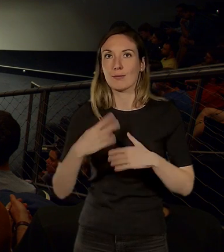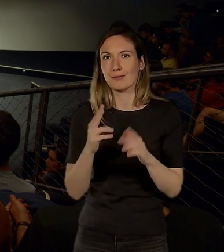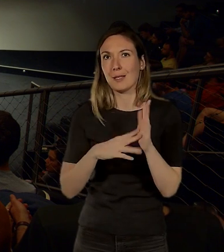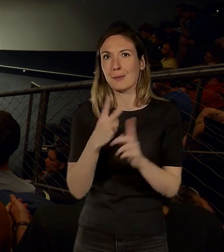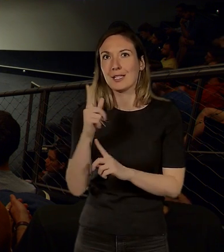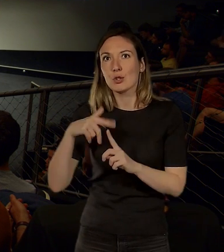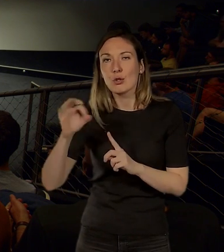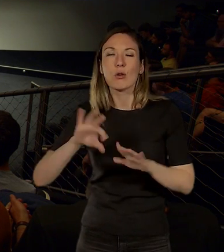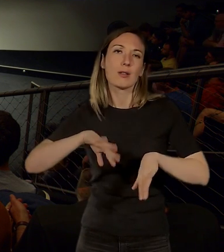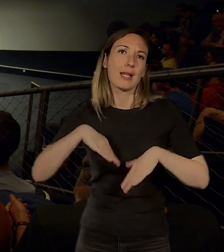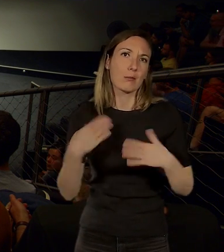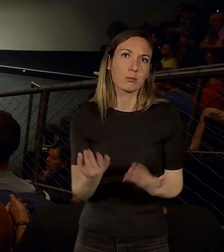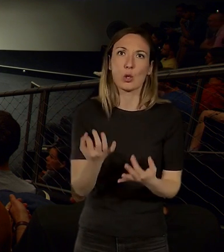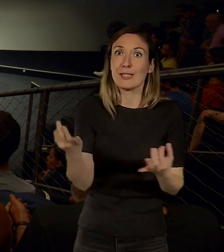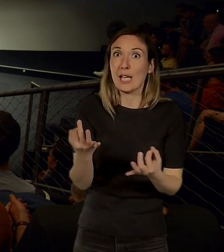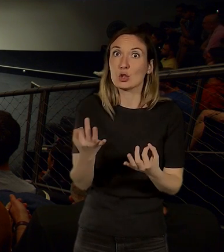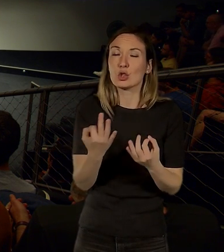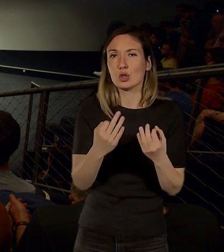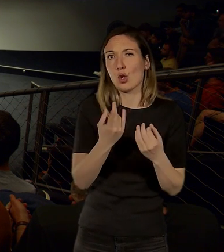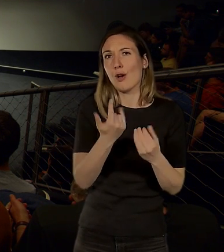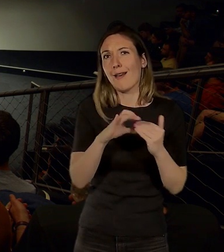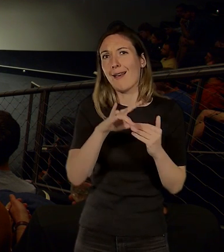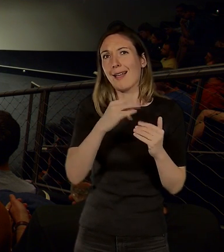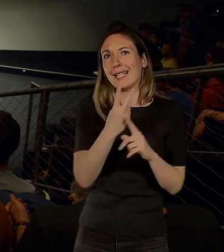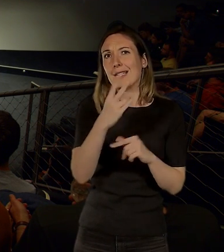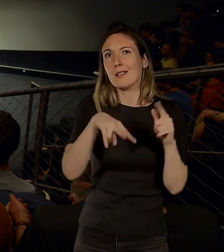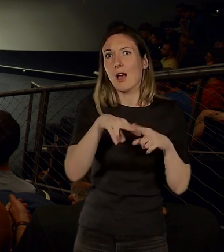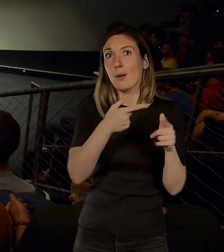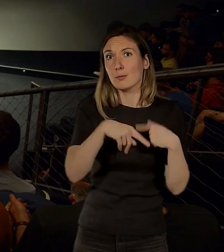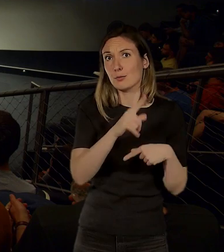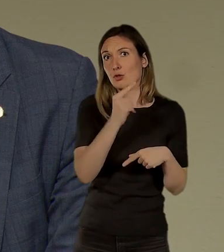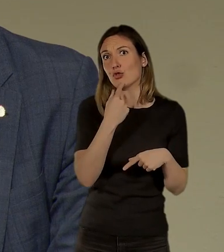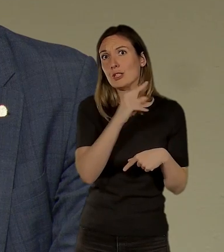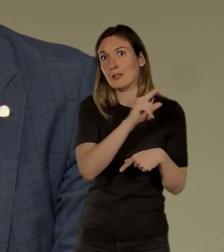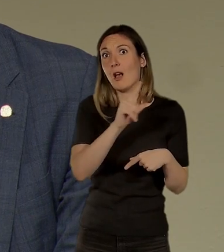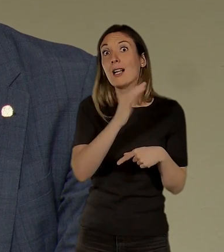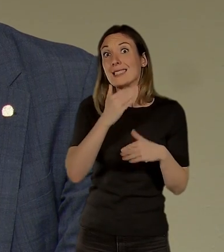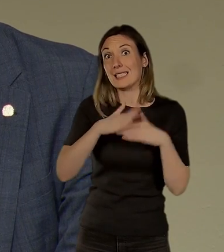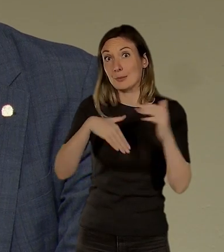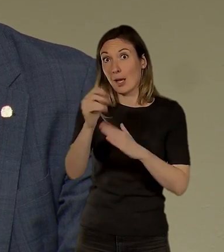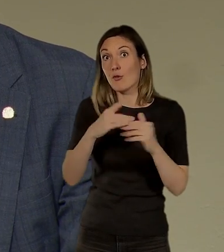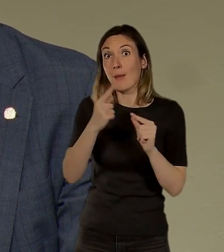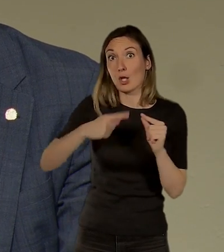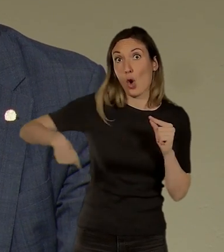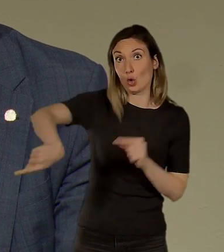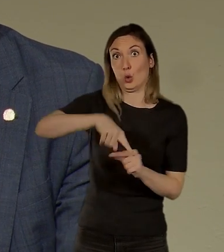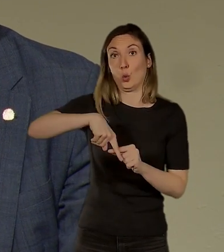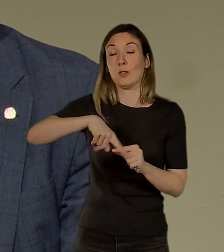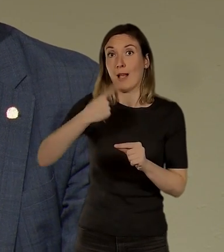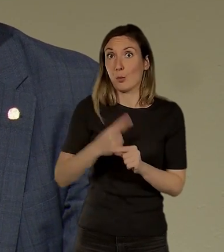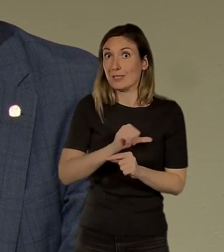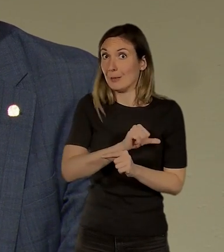kterou přímo předpokládá EIA pro městský okruh, pro tu dostavbu. Bez toho to nejde skolaudovat. To znamená, ta